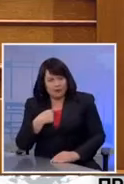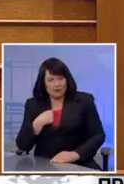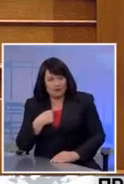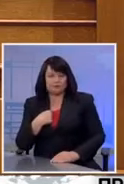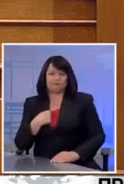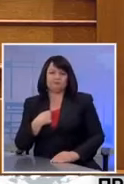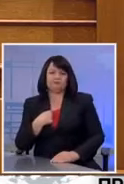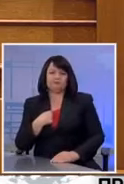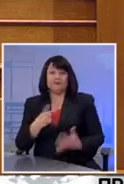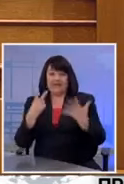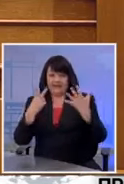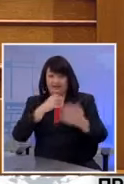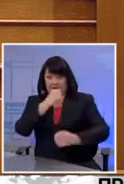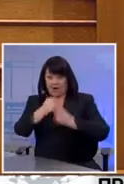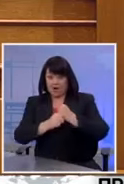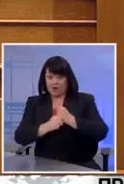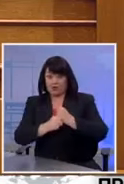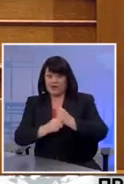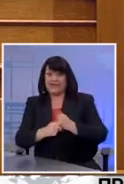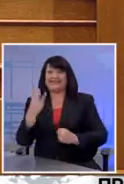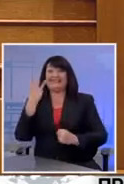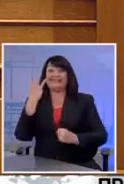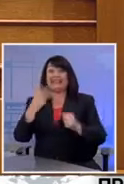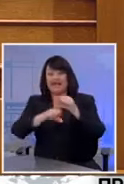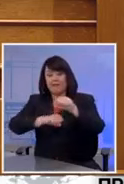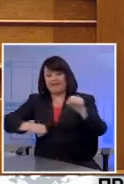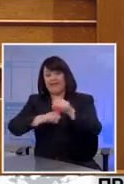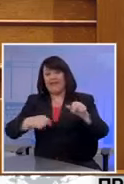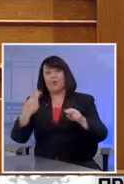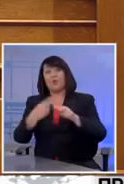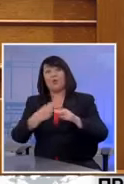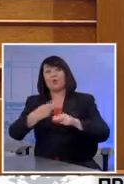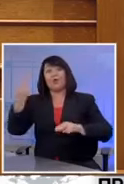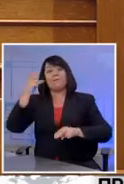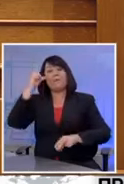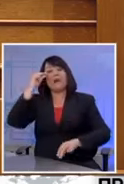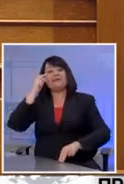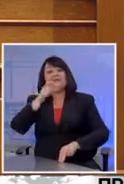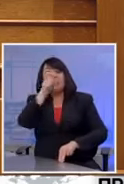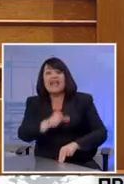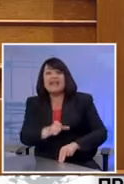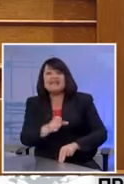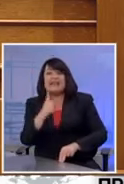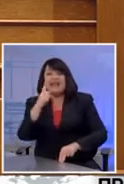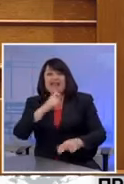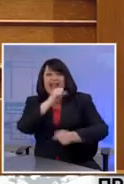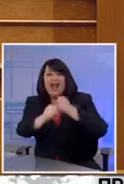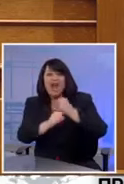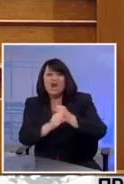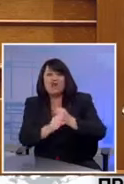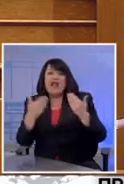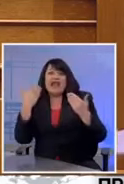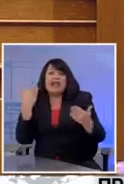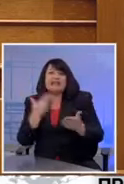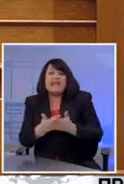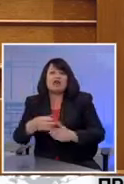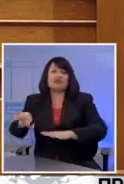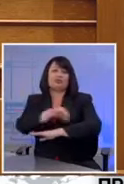σε 7 χρόνια πήρα 3 πτυχία από κορυφαία πανεπιστήμια, εσείς χρειαστήκατε μια δεκαετία για να τελειώσετε το